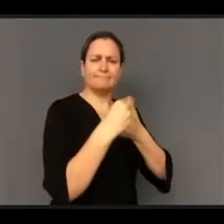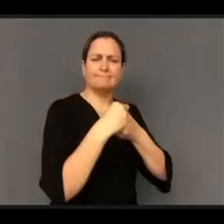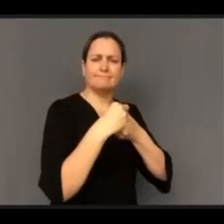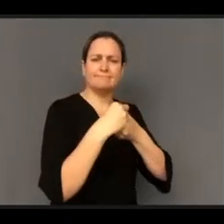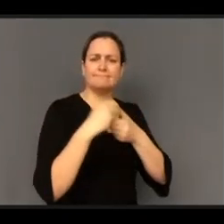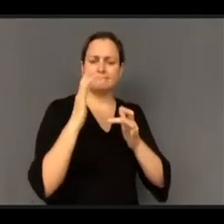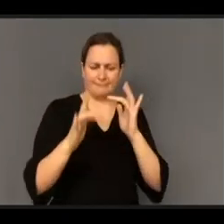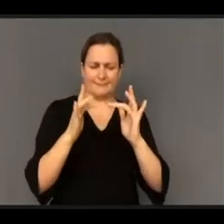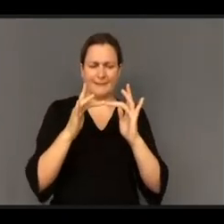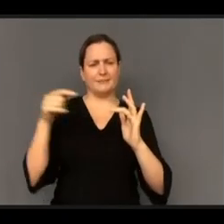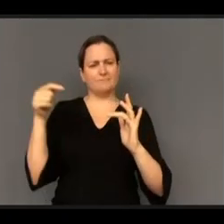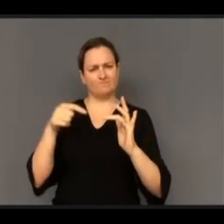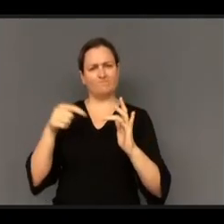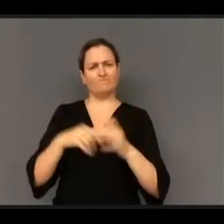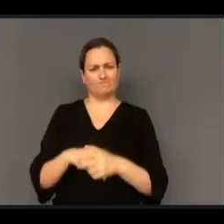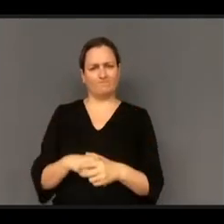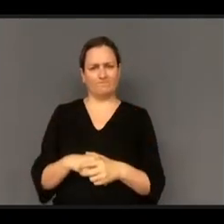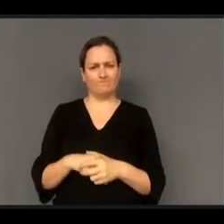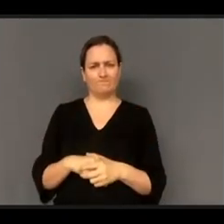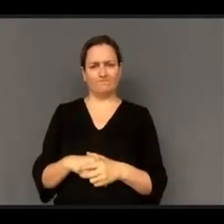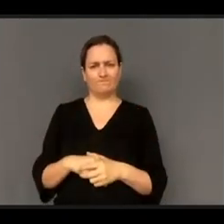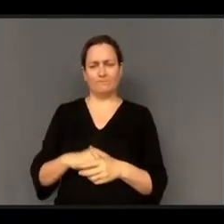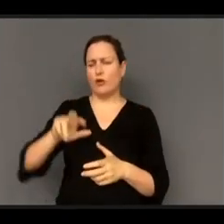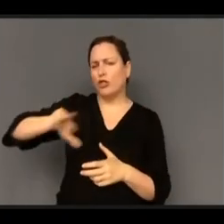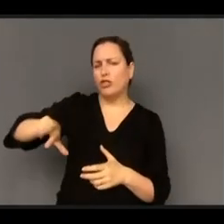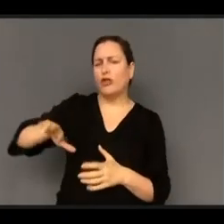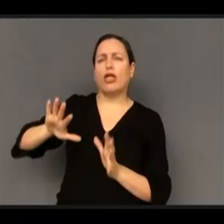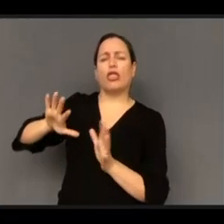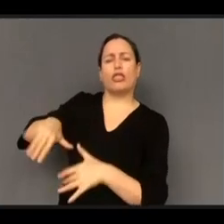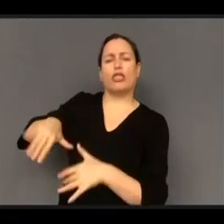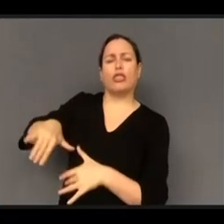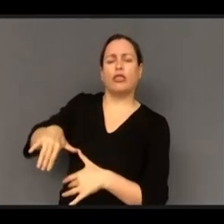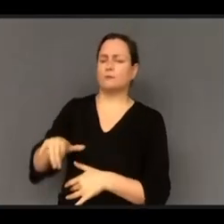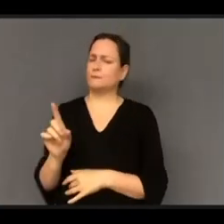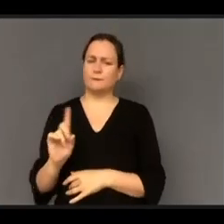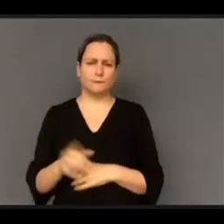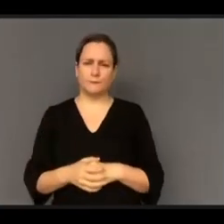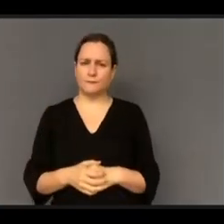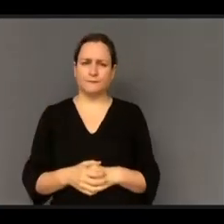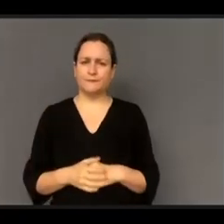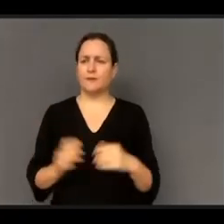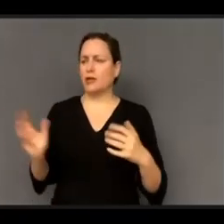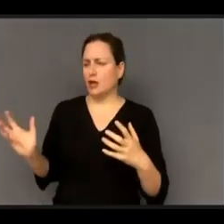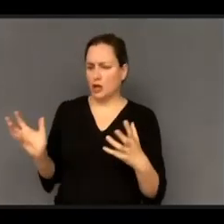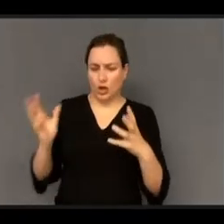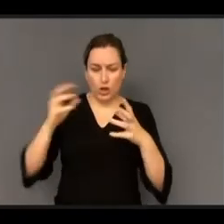という力強い決意の表れであると思います。